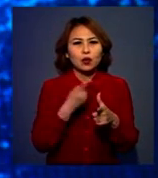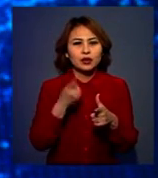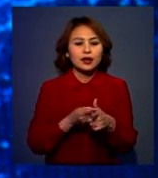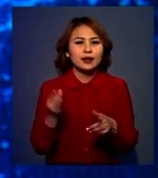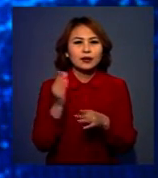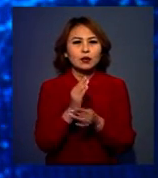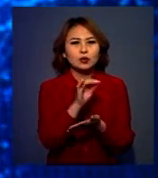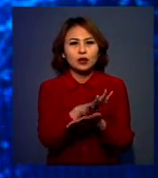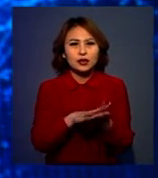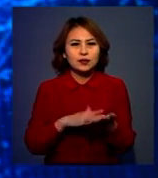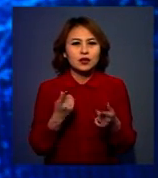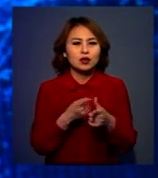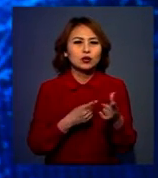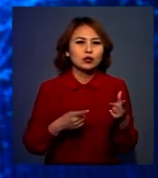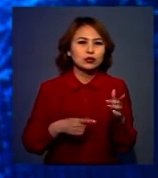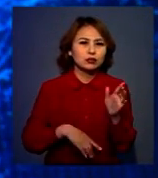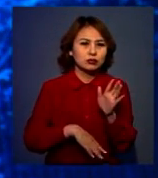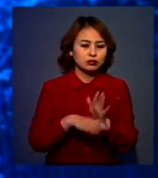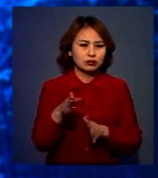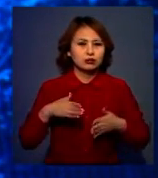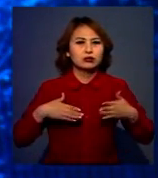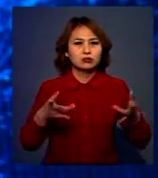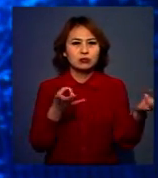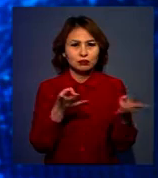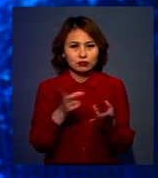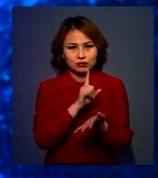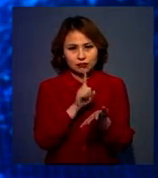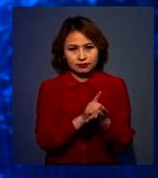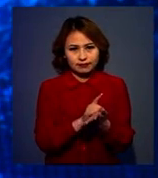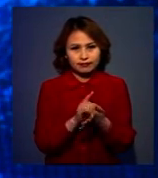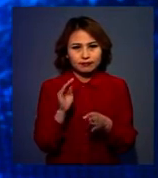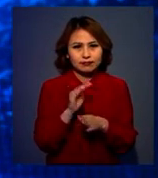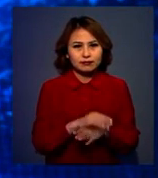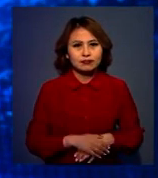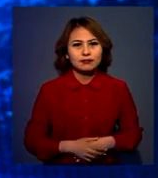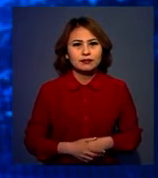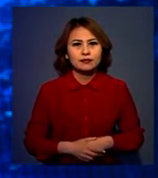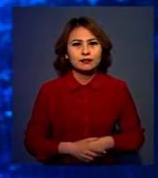күштерді одан әрі дамытудың концептуалды жолдарын әзірлеу қажеттігін айтты.